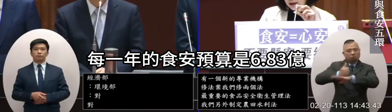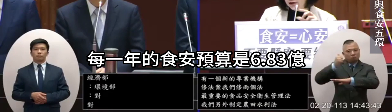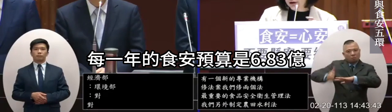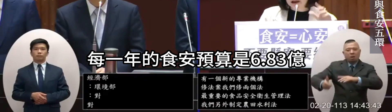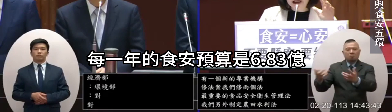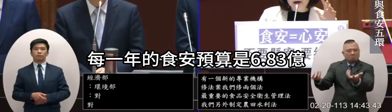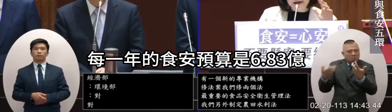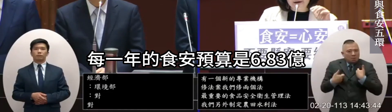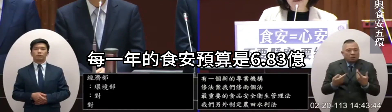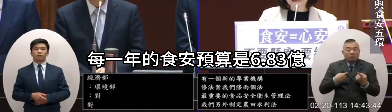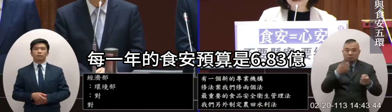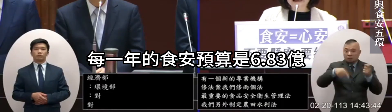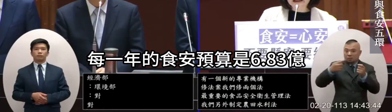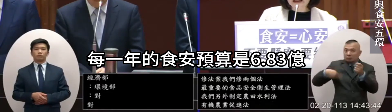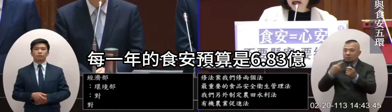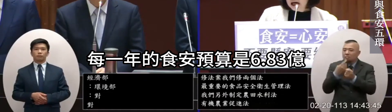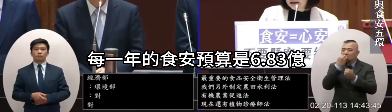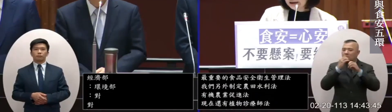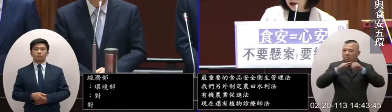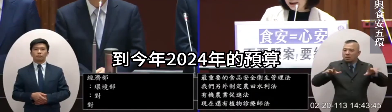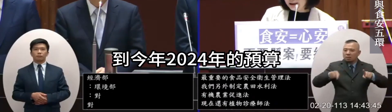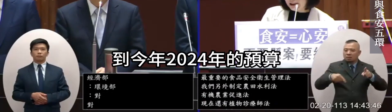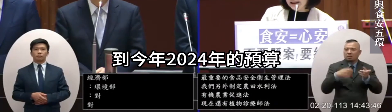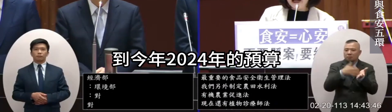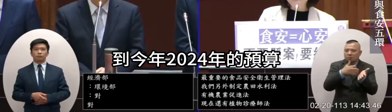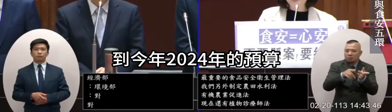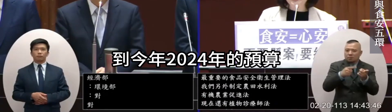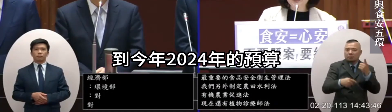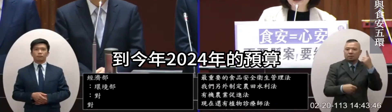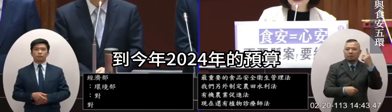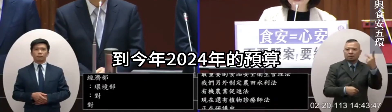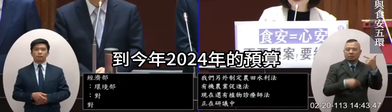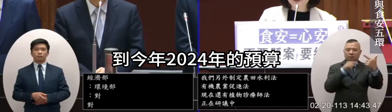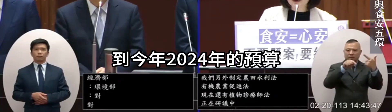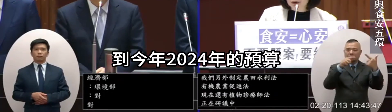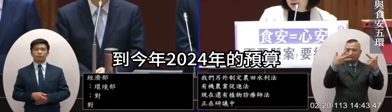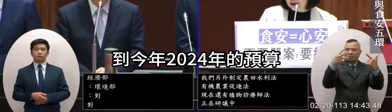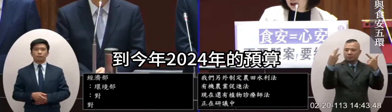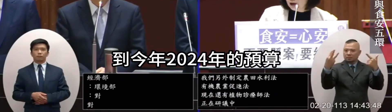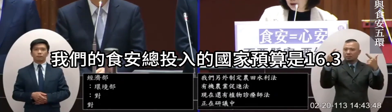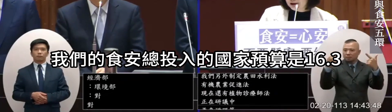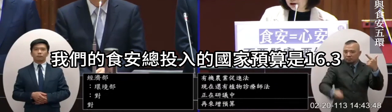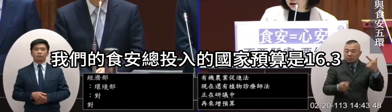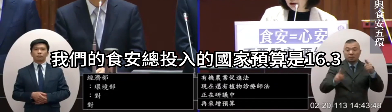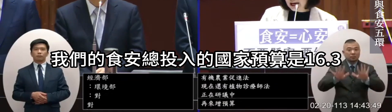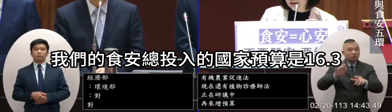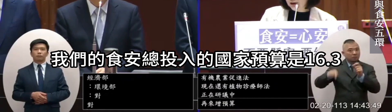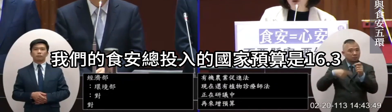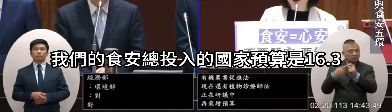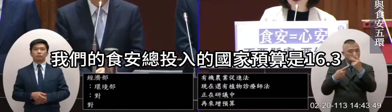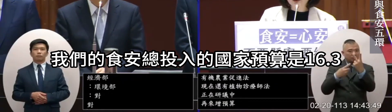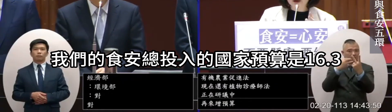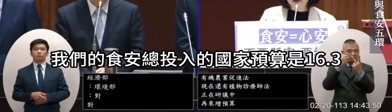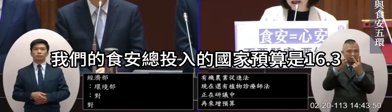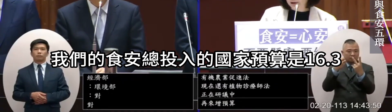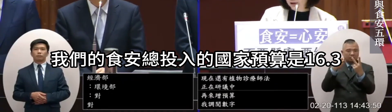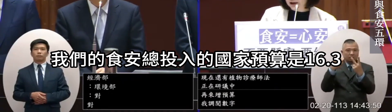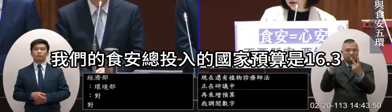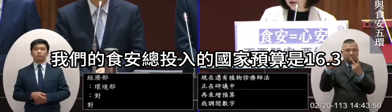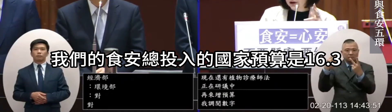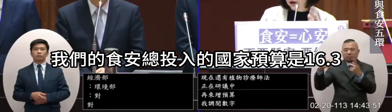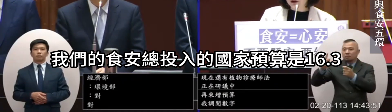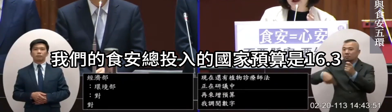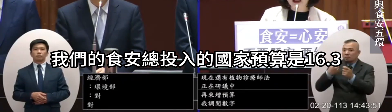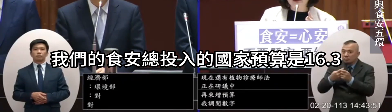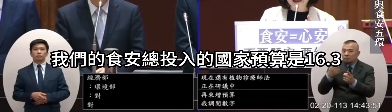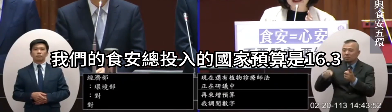安预算是6.83亿，到今年2024年的预算，我们的食安总投入的国家预